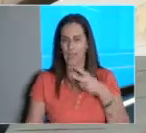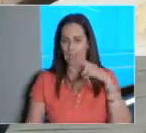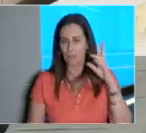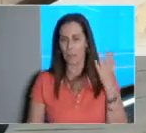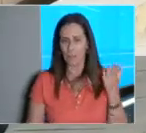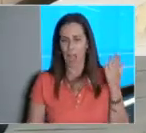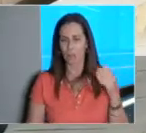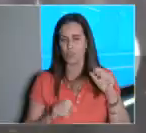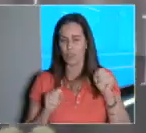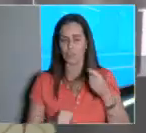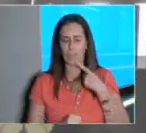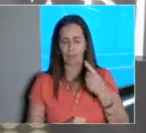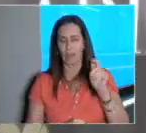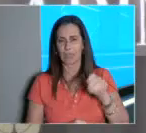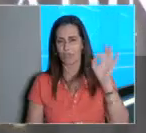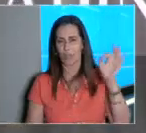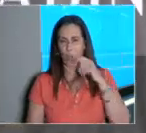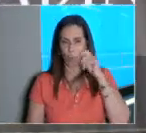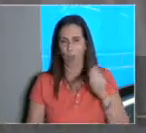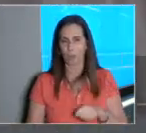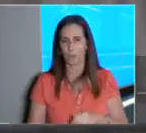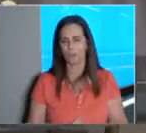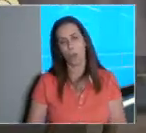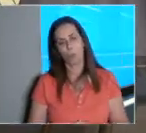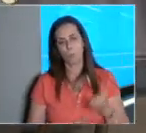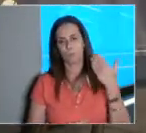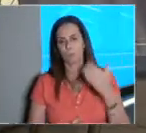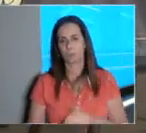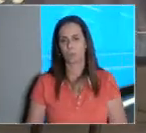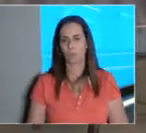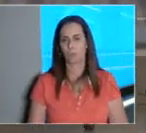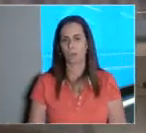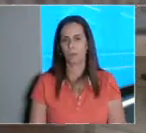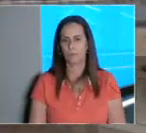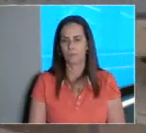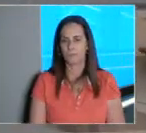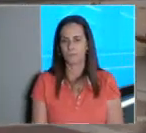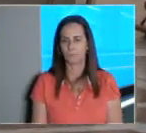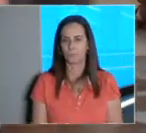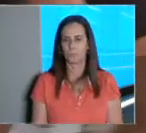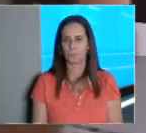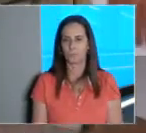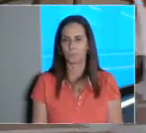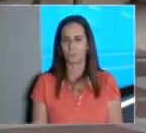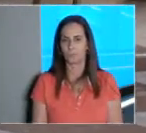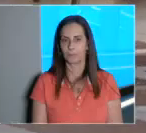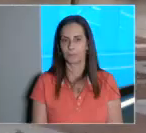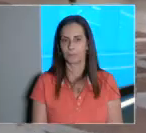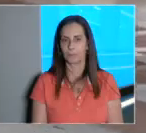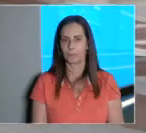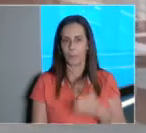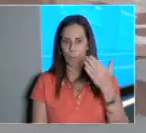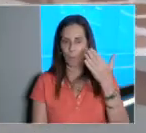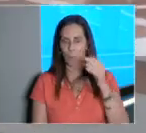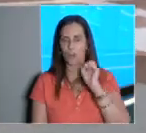הבטחה, שהנשיא יפנה לפרלמנט. יאללה, בוא תגיד לנו את זה, נראה אותך, בוא שנייה. יש פה איזה מעריץ של ביבי. פה,